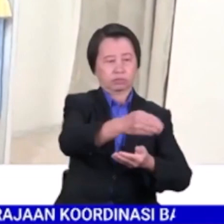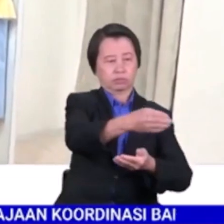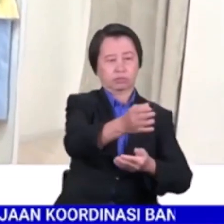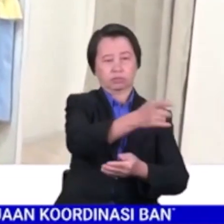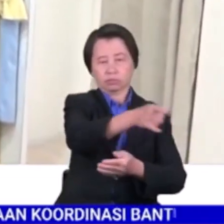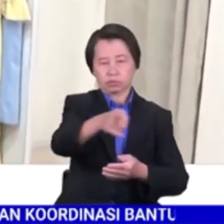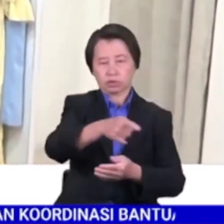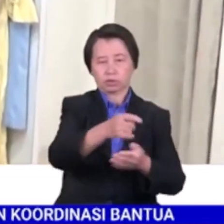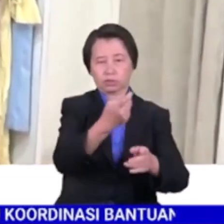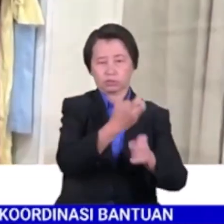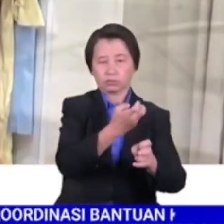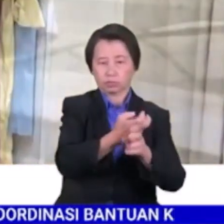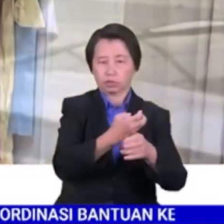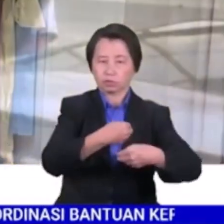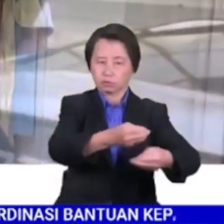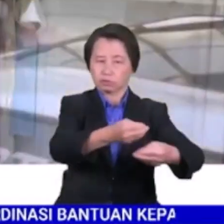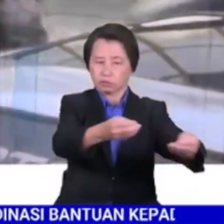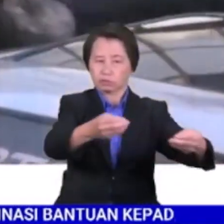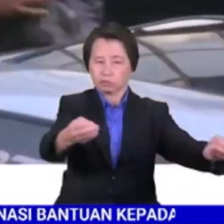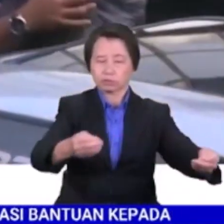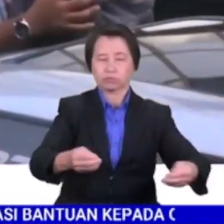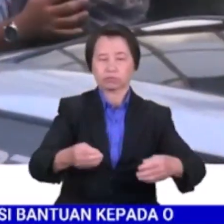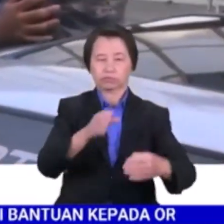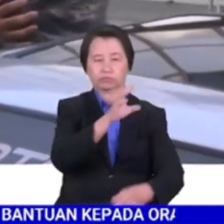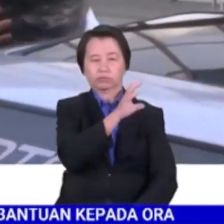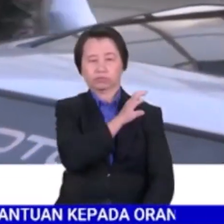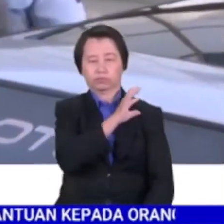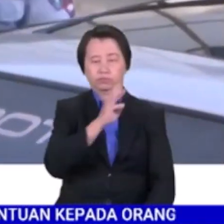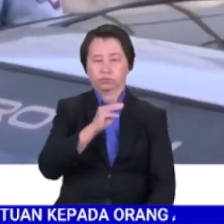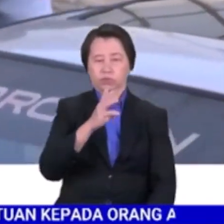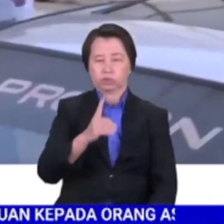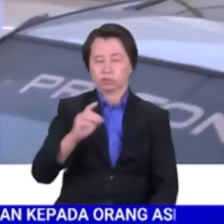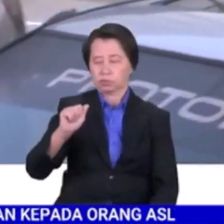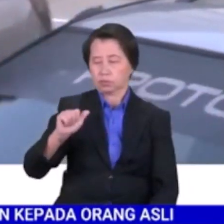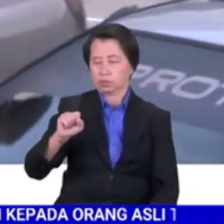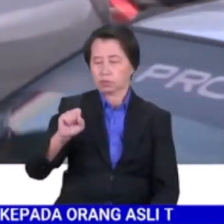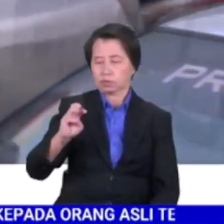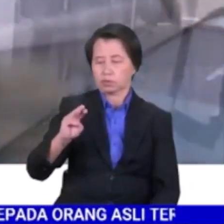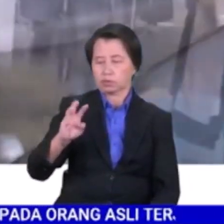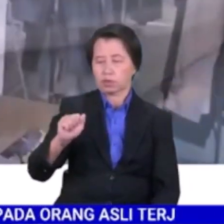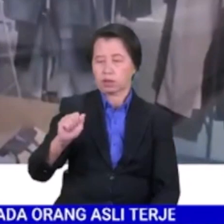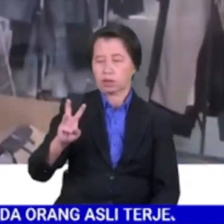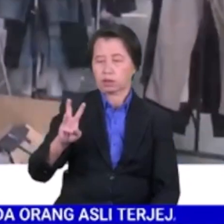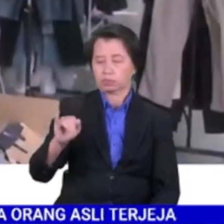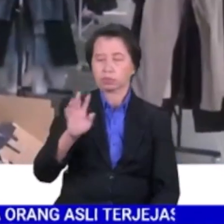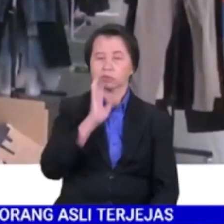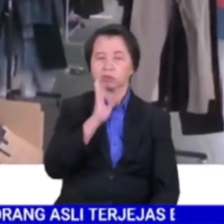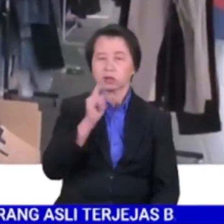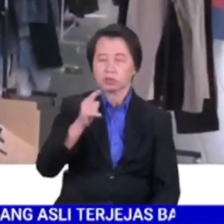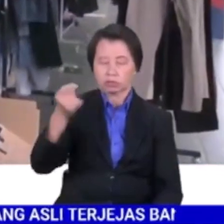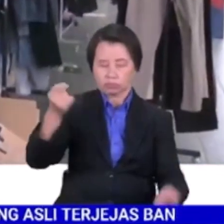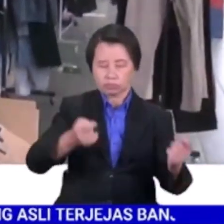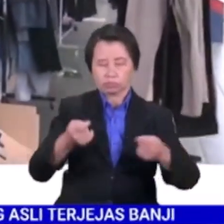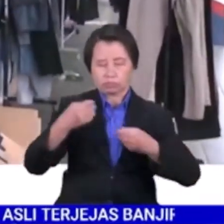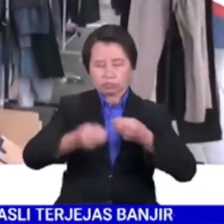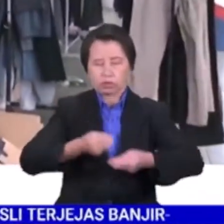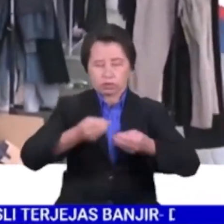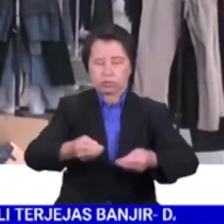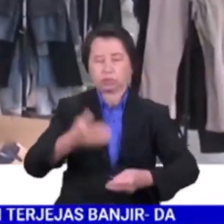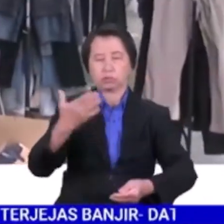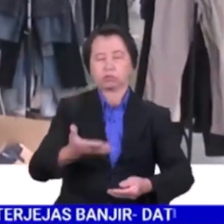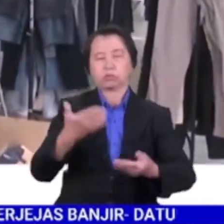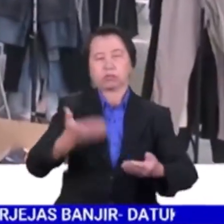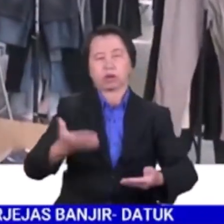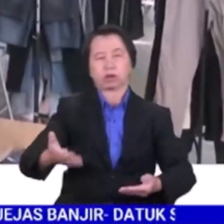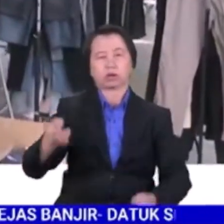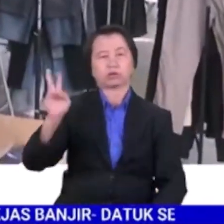kepada mereka yang memerlukan. Pengerusinya Muhammad Asmawi Sulaiman berkata, mereka menerima barangan terpakai